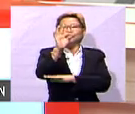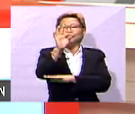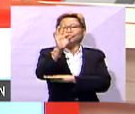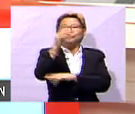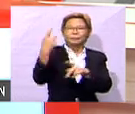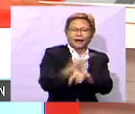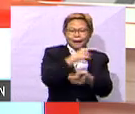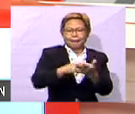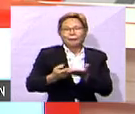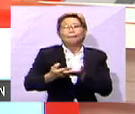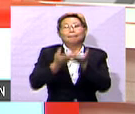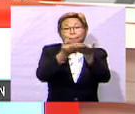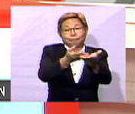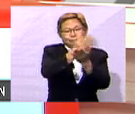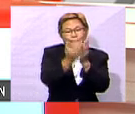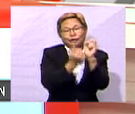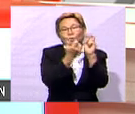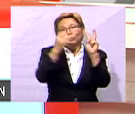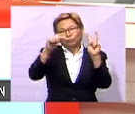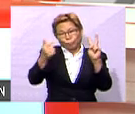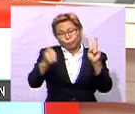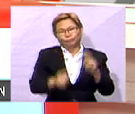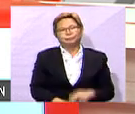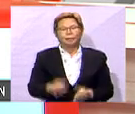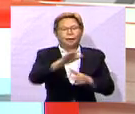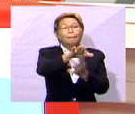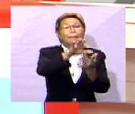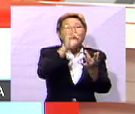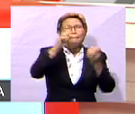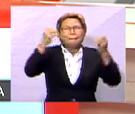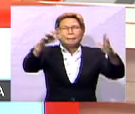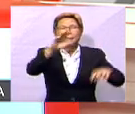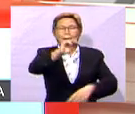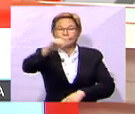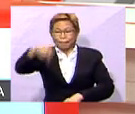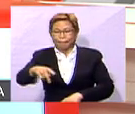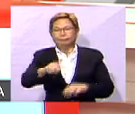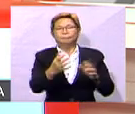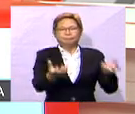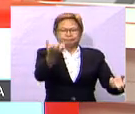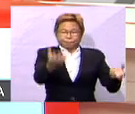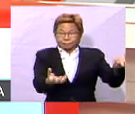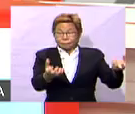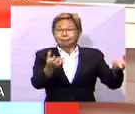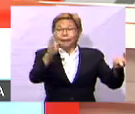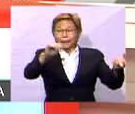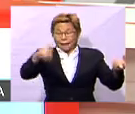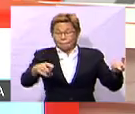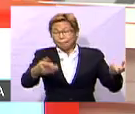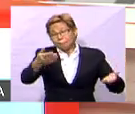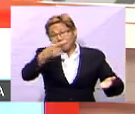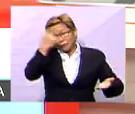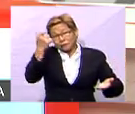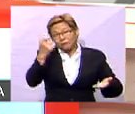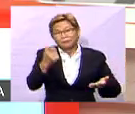sejak beliau membentangkan bajet 2010. Ia turut menjadi pilihan kebanyakan ahli Parlimen Barisan Nasional BN mungkin berdasarkan